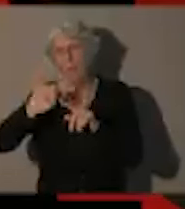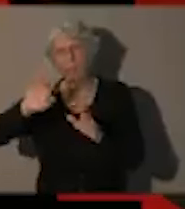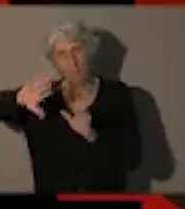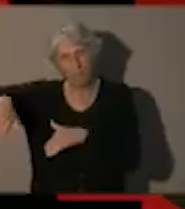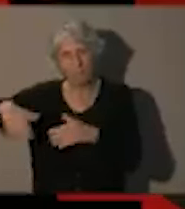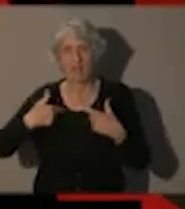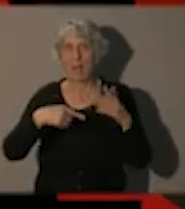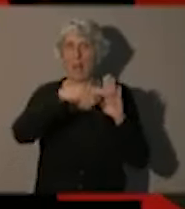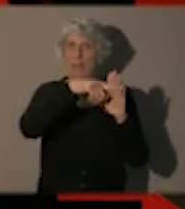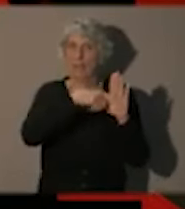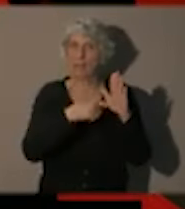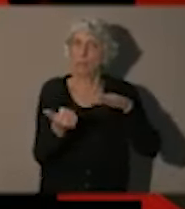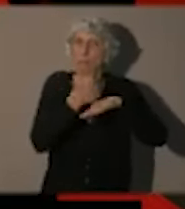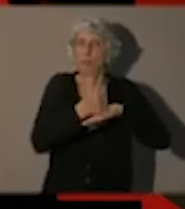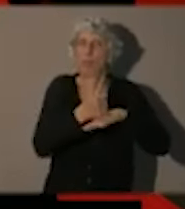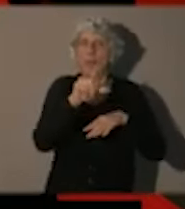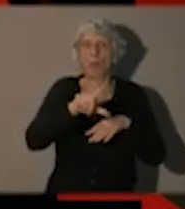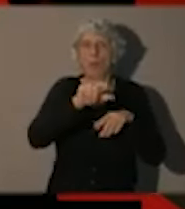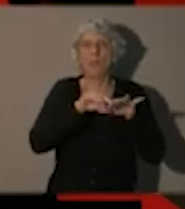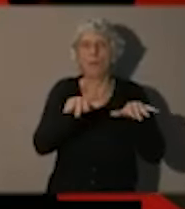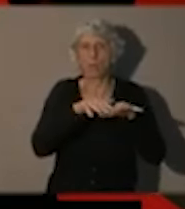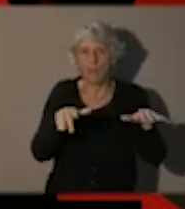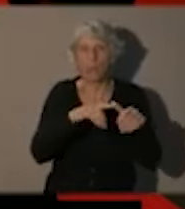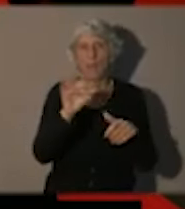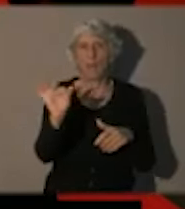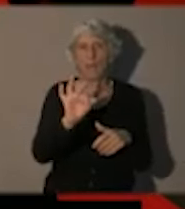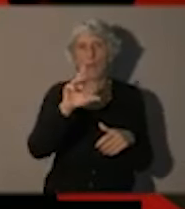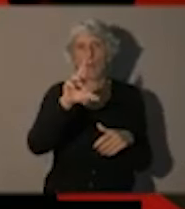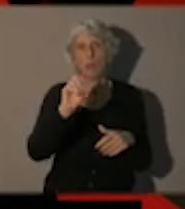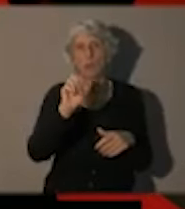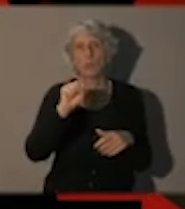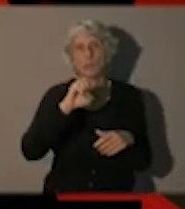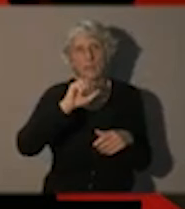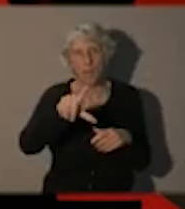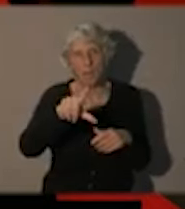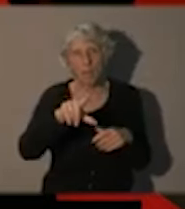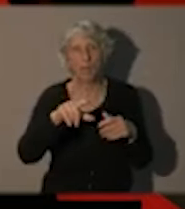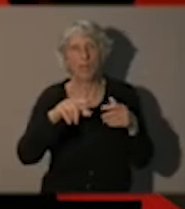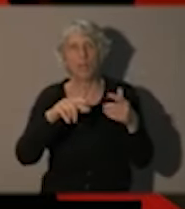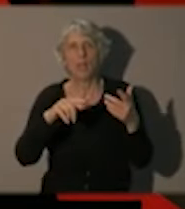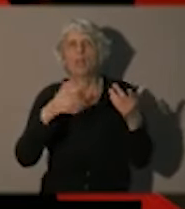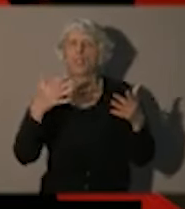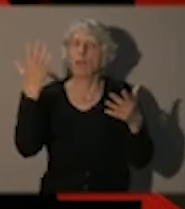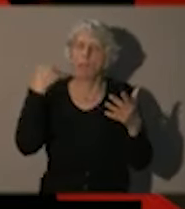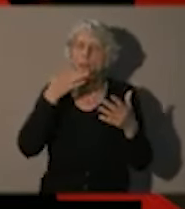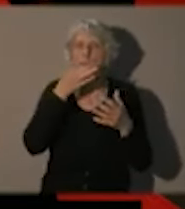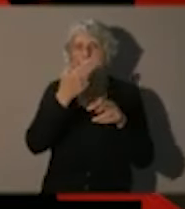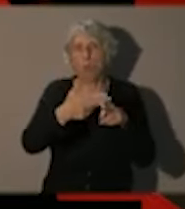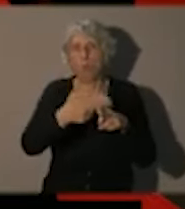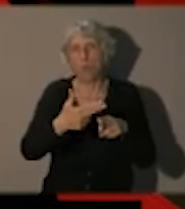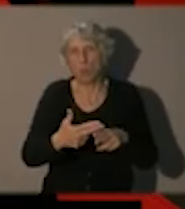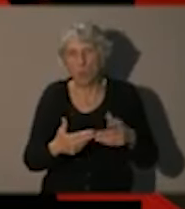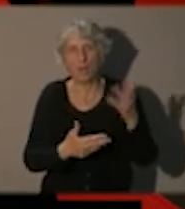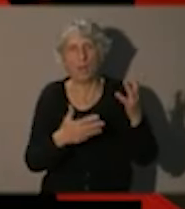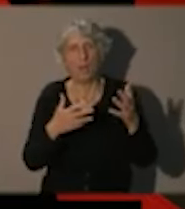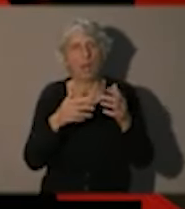liste conduite par Léon Desfontaines, Fabien Roussel, l'ensemble des forces que nous avons déjà citées, la gauche unie